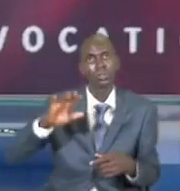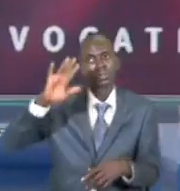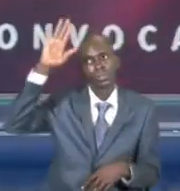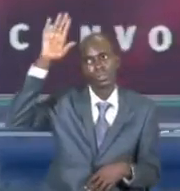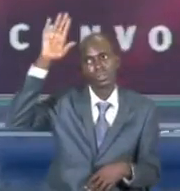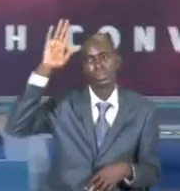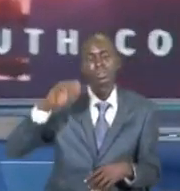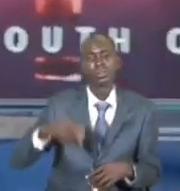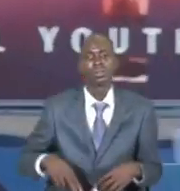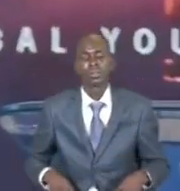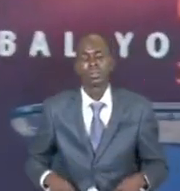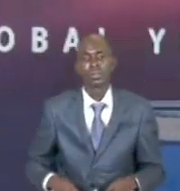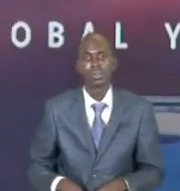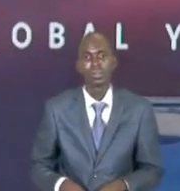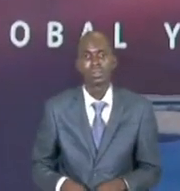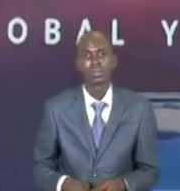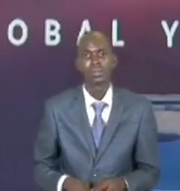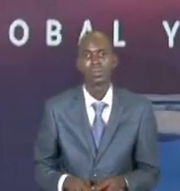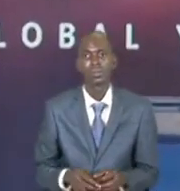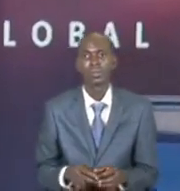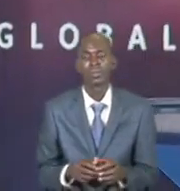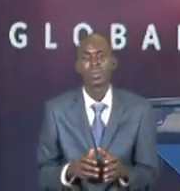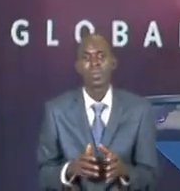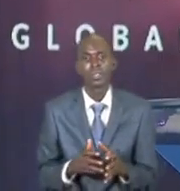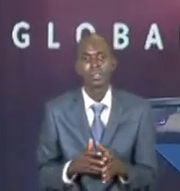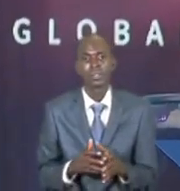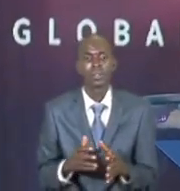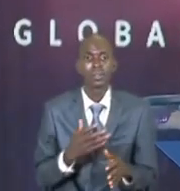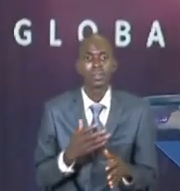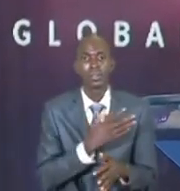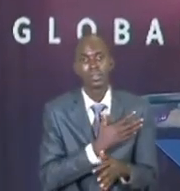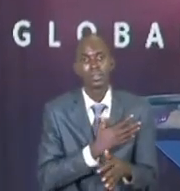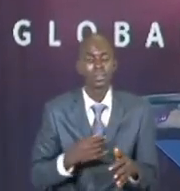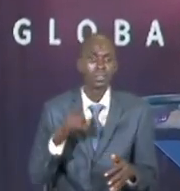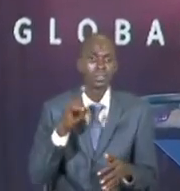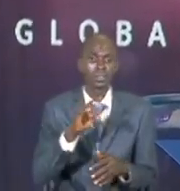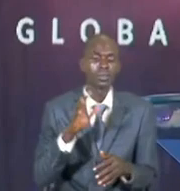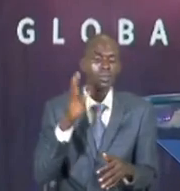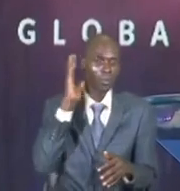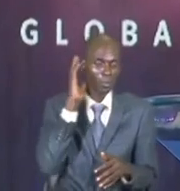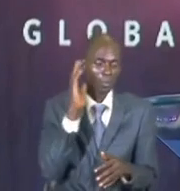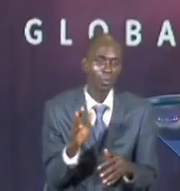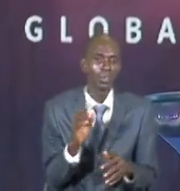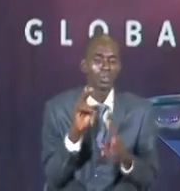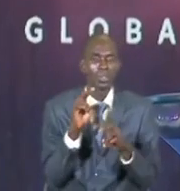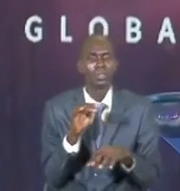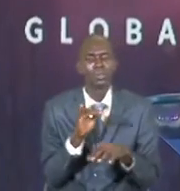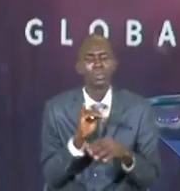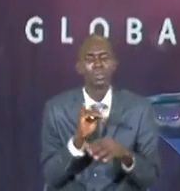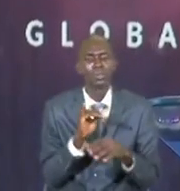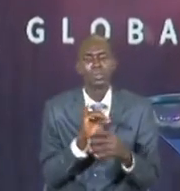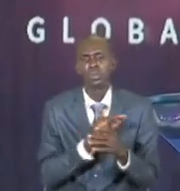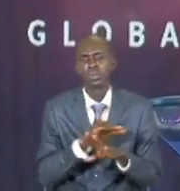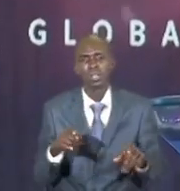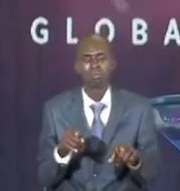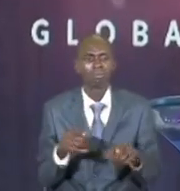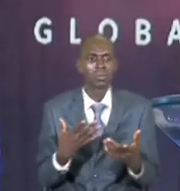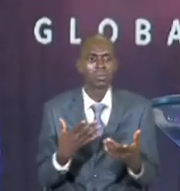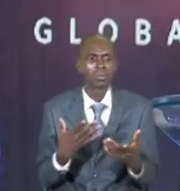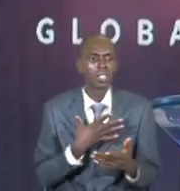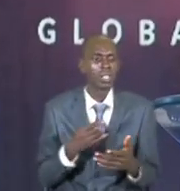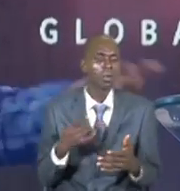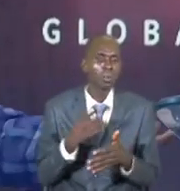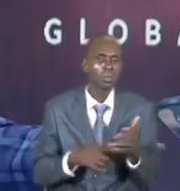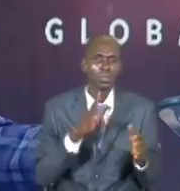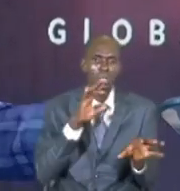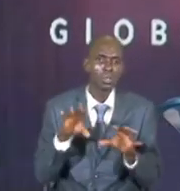gị anya, ndụ a ọ na-atọ m ụtọ. Ntụ a ihe m na-eme ọ naghị amasị m, ụzọ m na-aga dị amasị m,